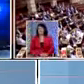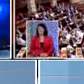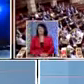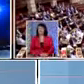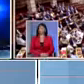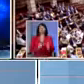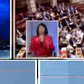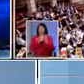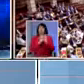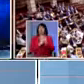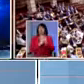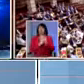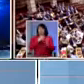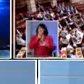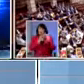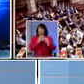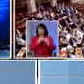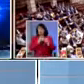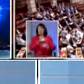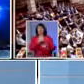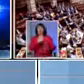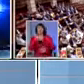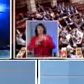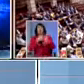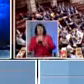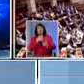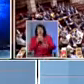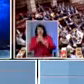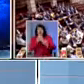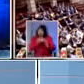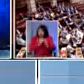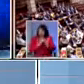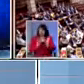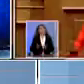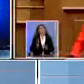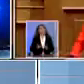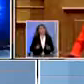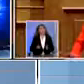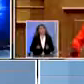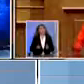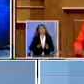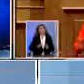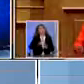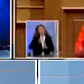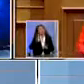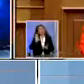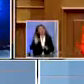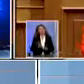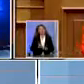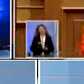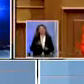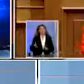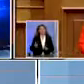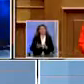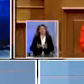κάποιο ανασχηματισμό. Ναι. Και θα γίνει και μια ευρύτερη συζήτηση, γιατί ανοίγει το θέμα της συνταγματικής αναθεώρησης. Ναι. Το πράγμα το οποίο φαντάζομαι ότι και σε